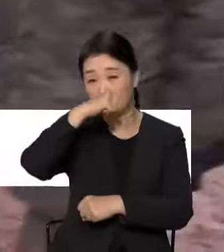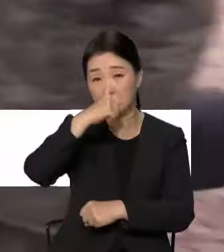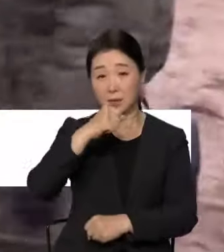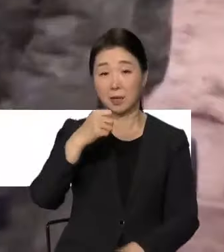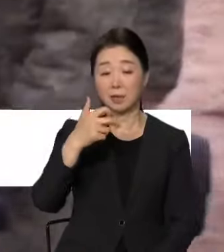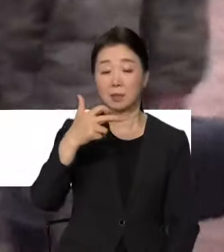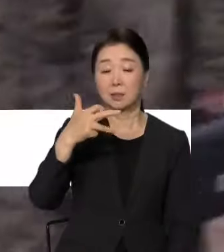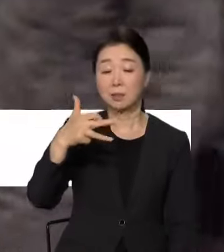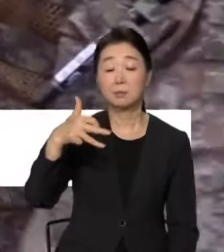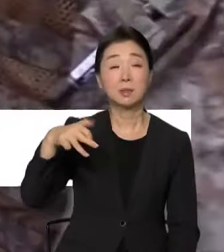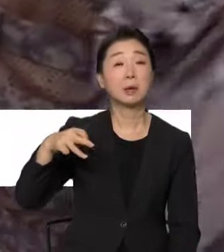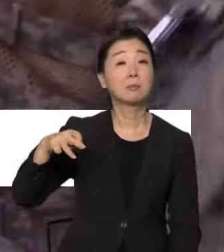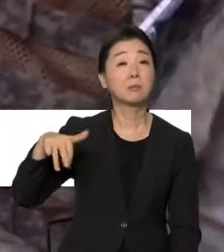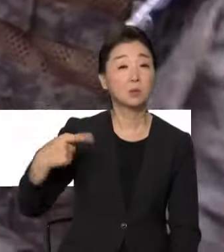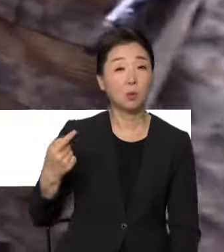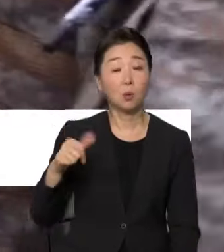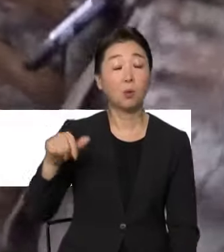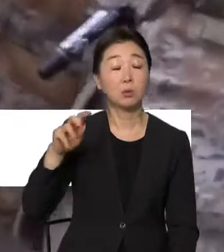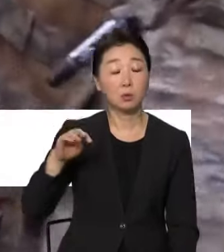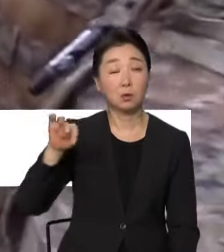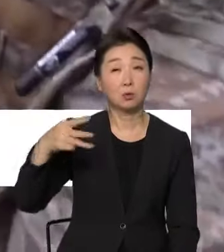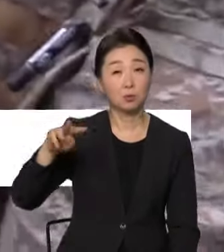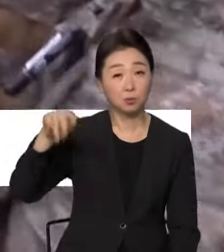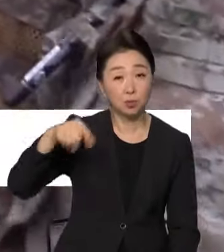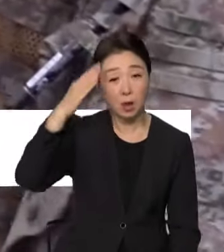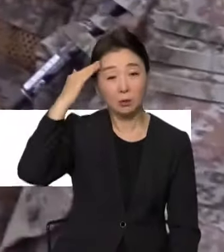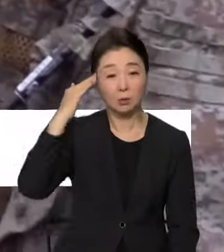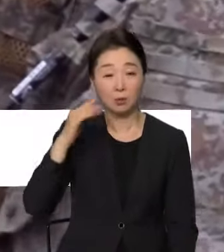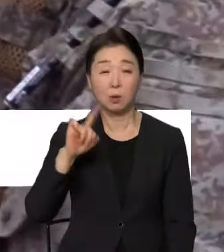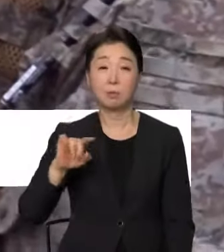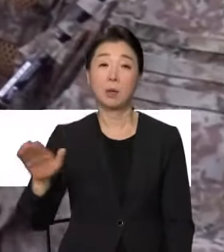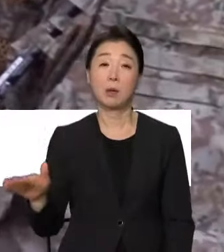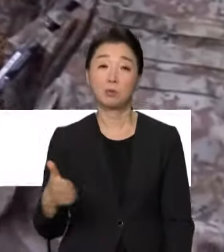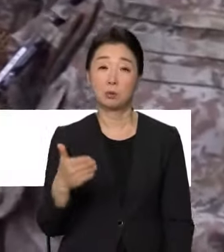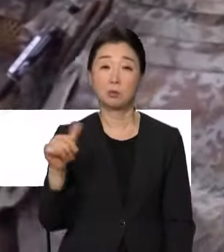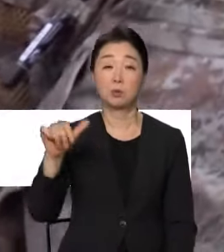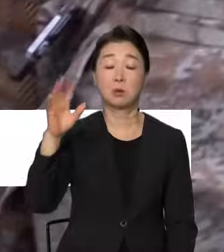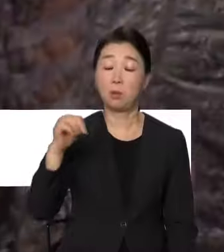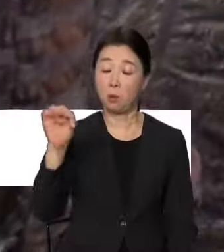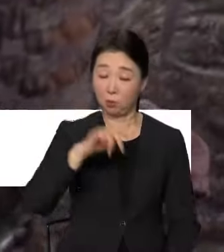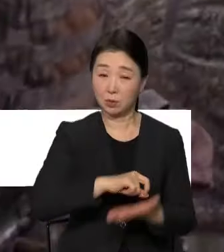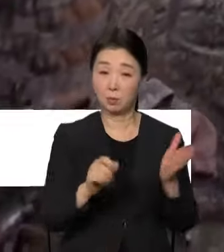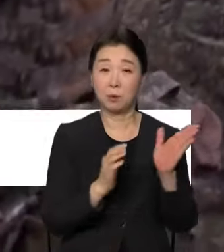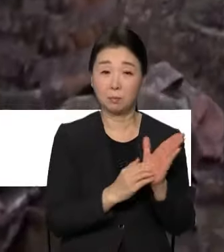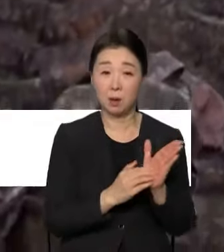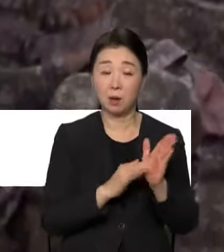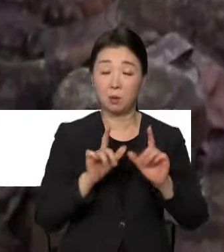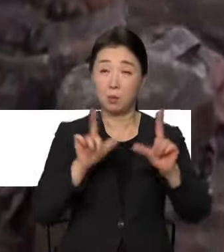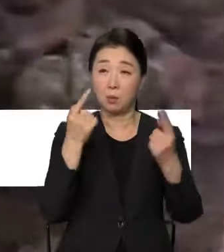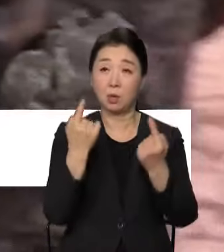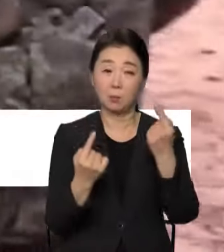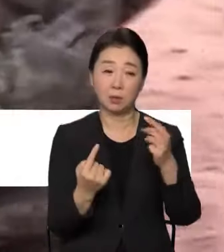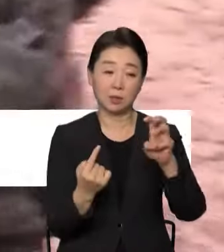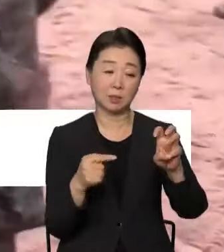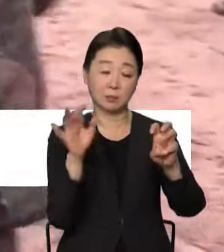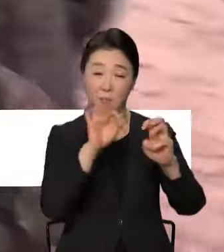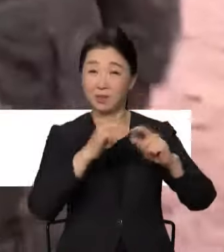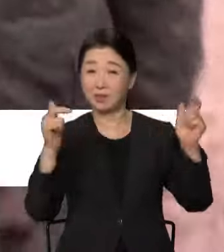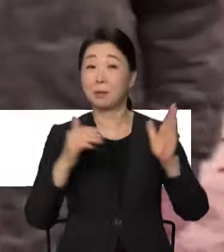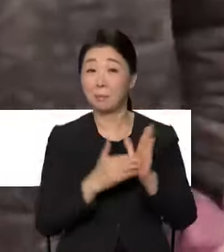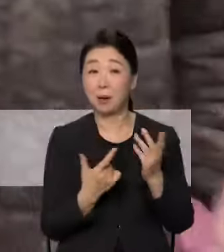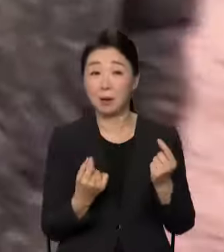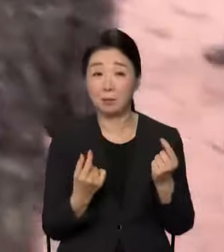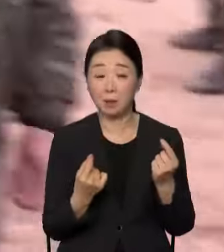5천억 루블, 우리 돈 약 192조 5천억 원에 서명했습니다. 올해보다 30% 늘어난